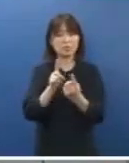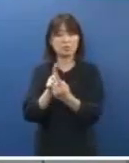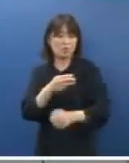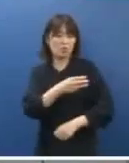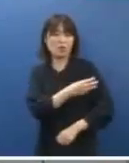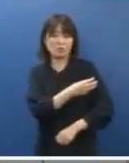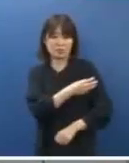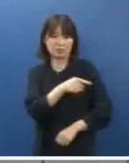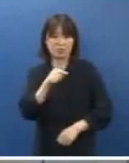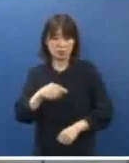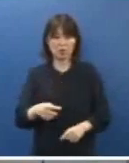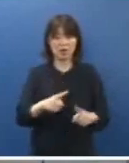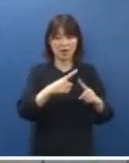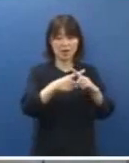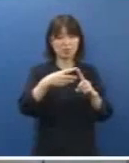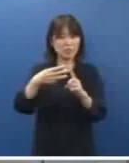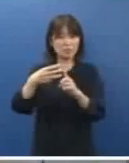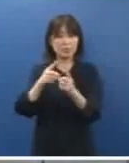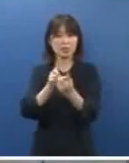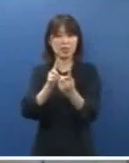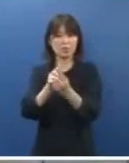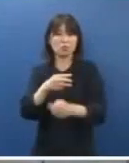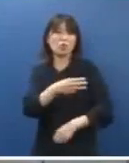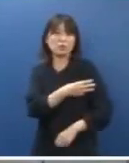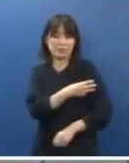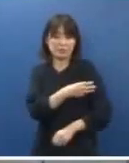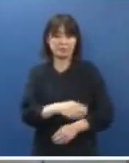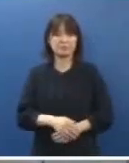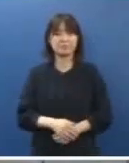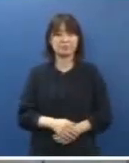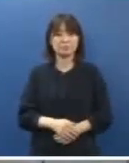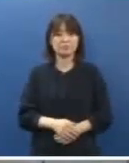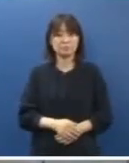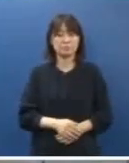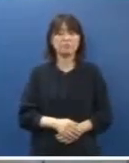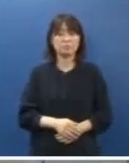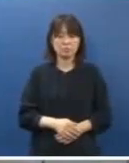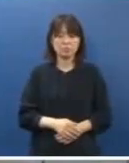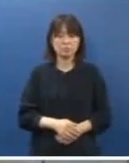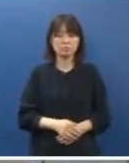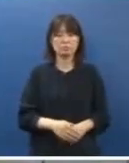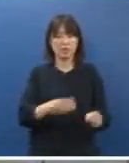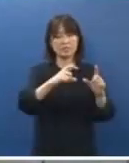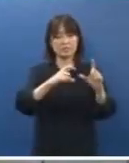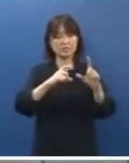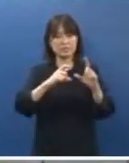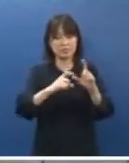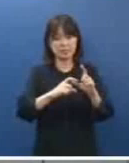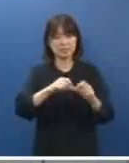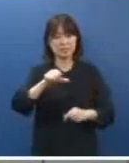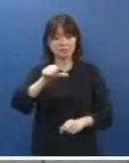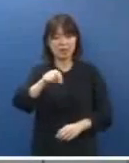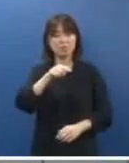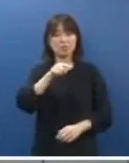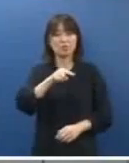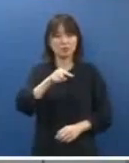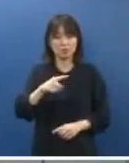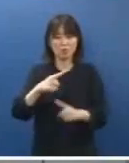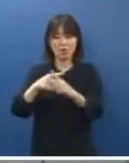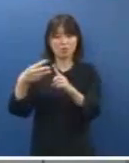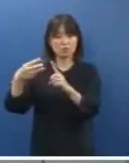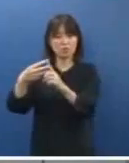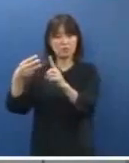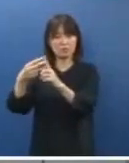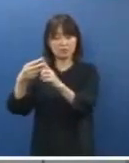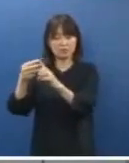XBB 対応、でございます。この EG5 もこれも XBB の明けでございますので、そういう意味ではこれ